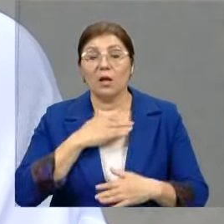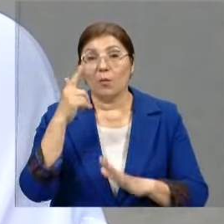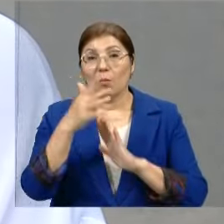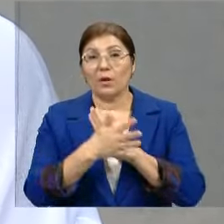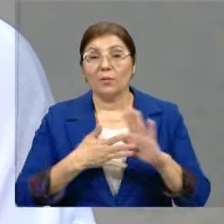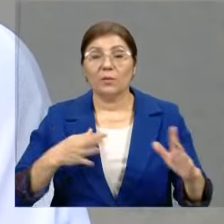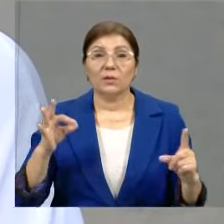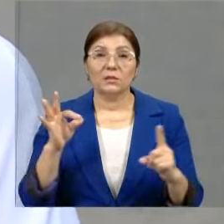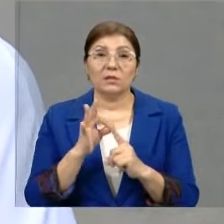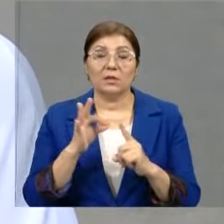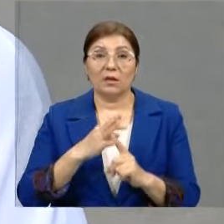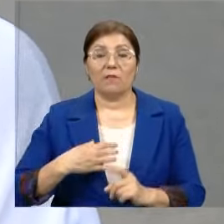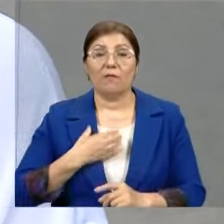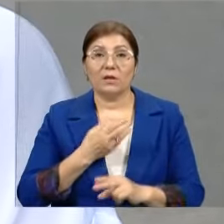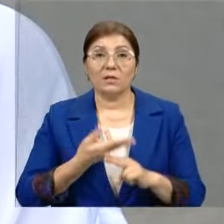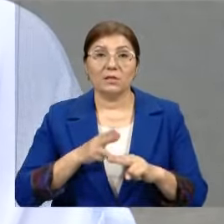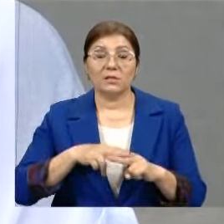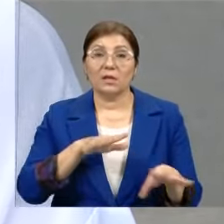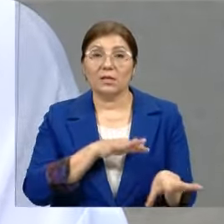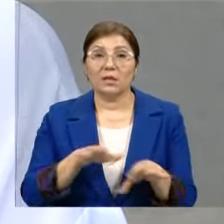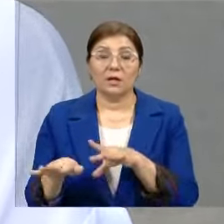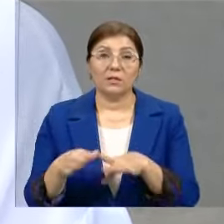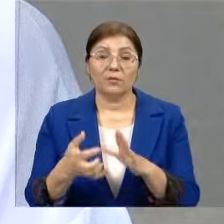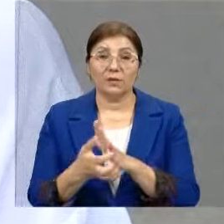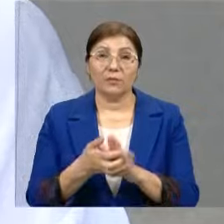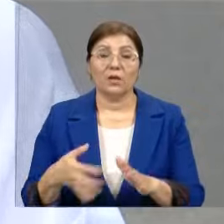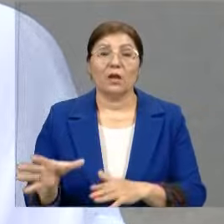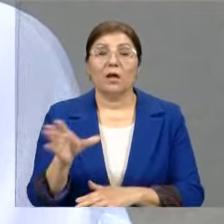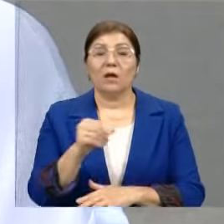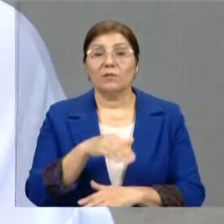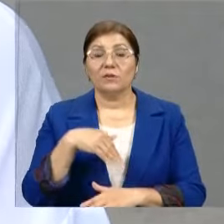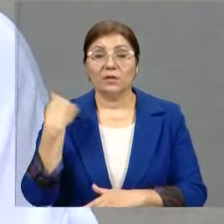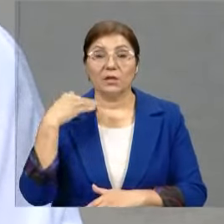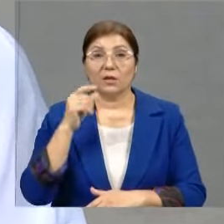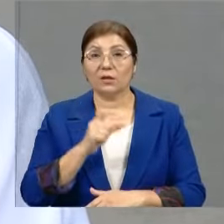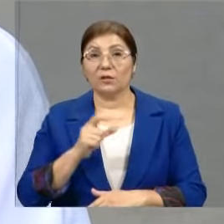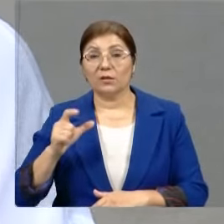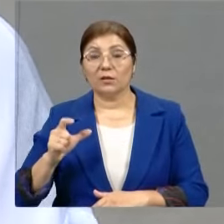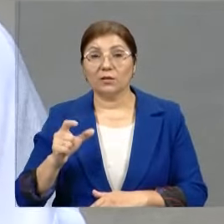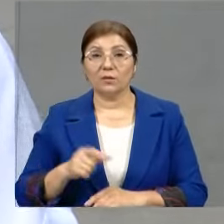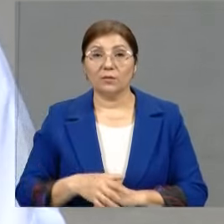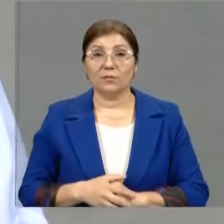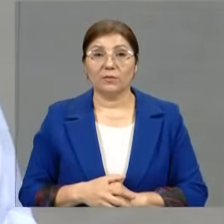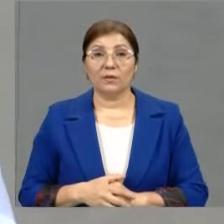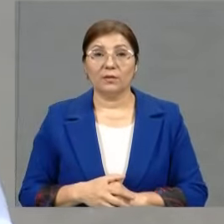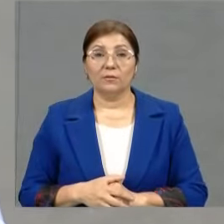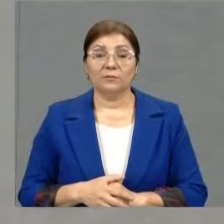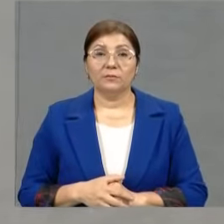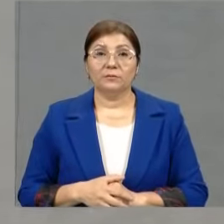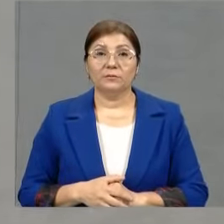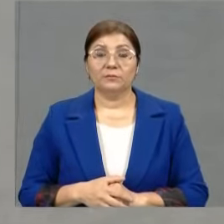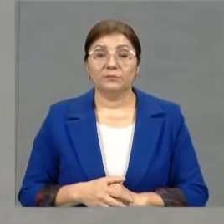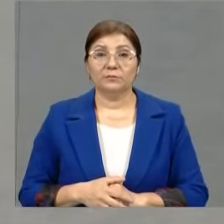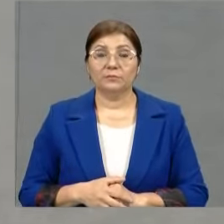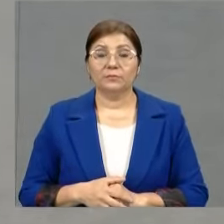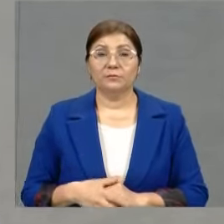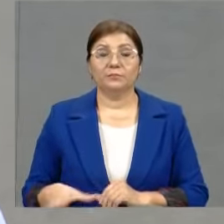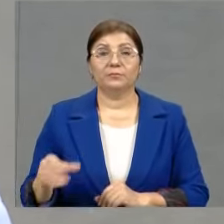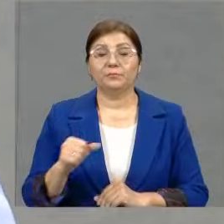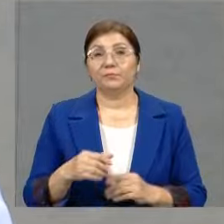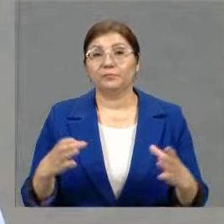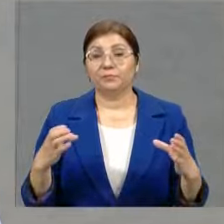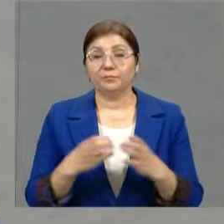цель, важность данной акции и призываем всех в городе сотрудников организаций,